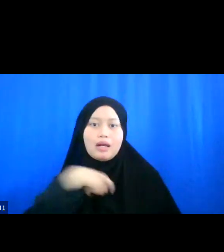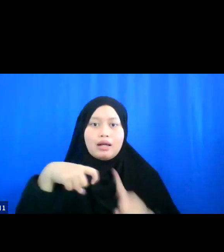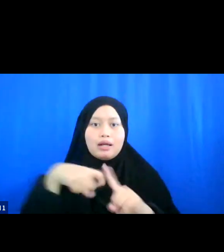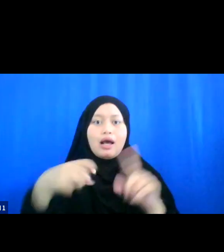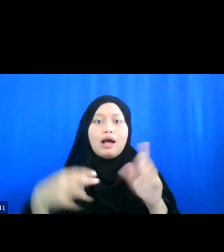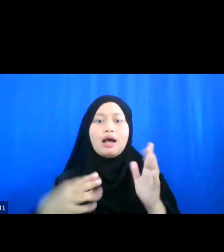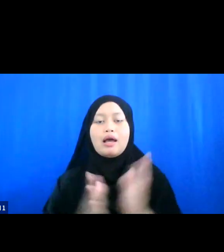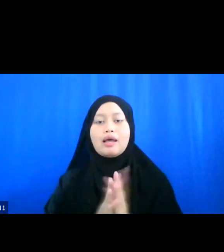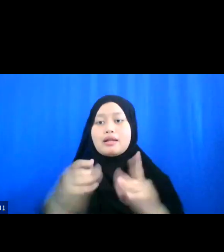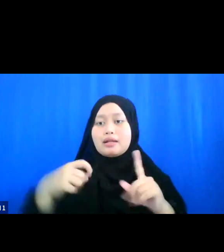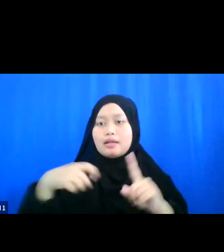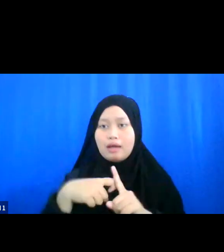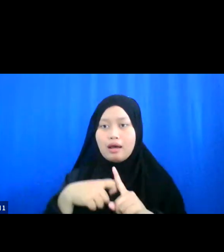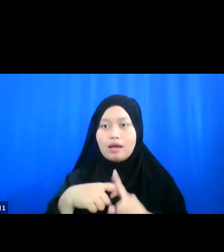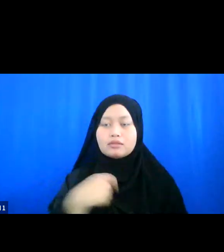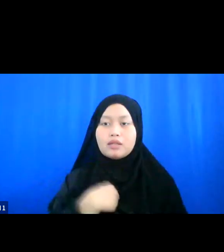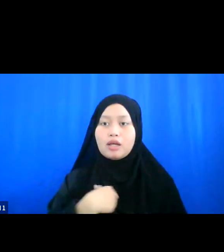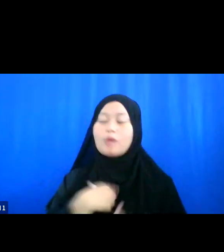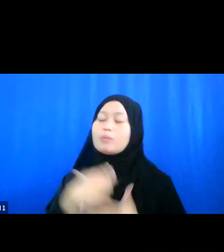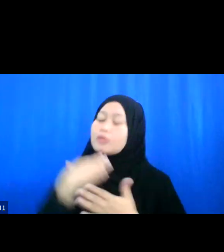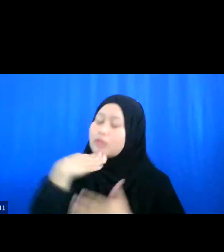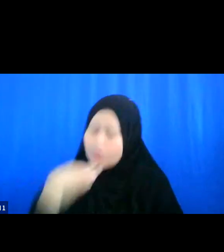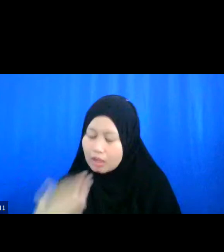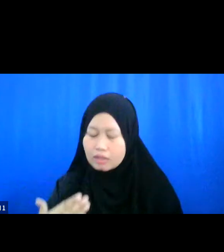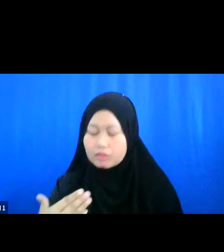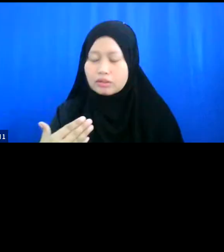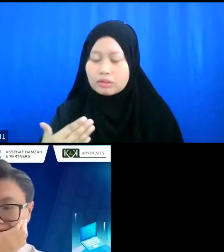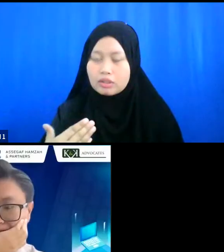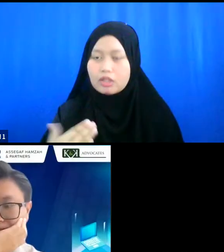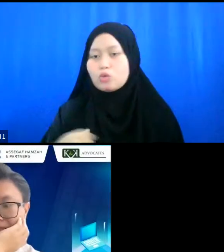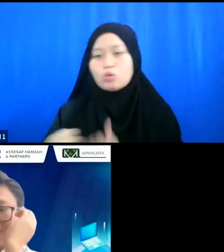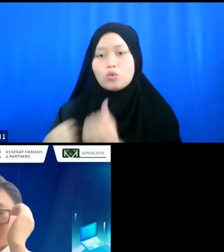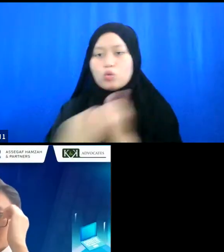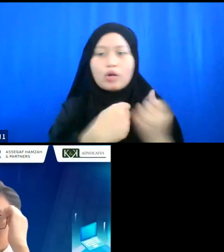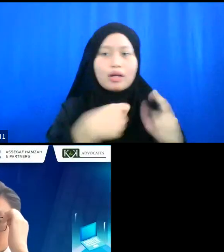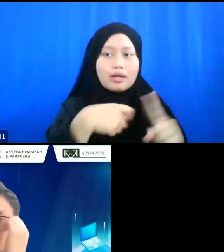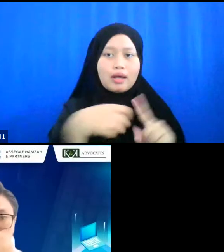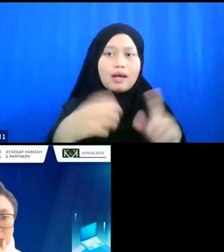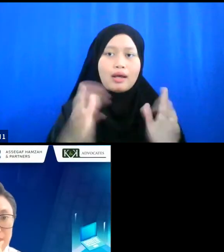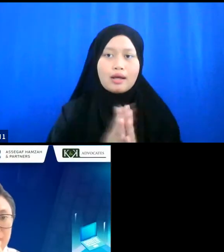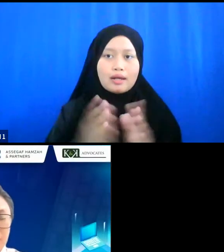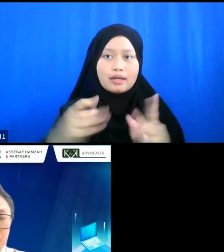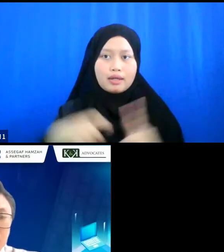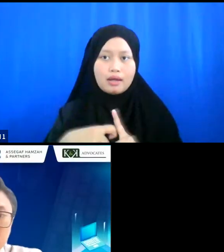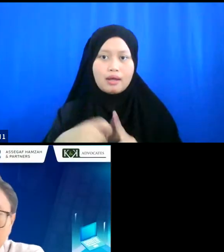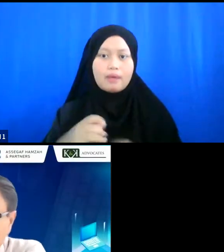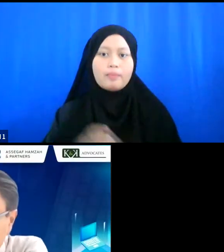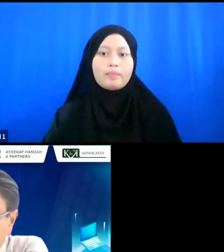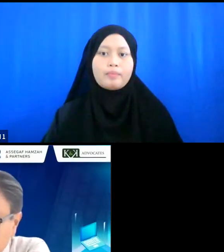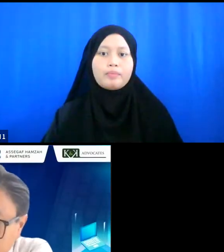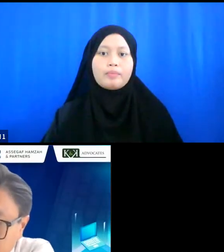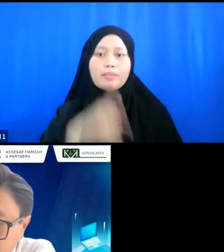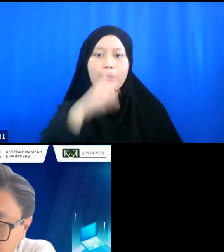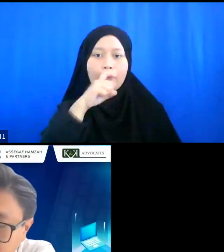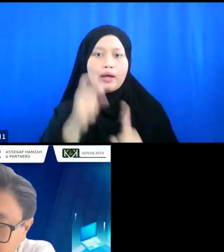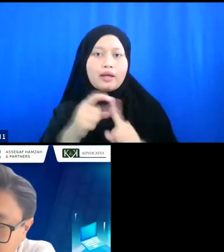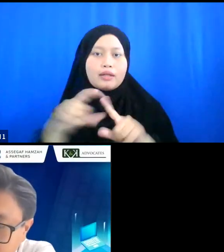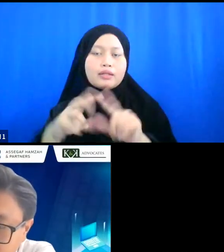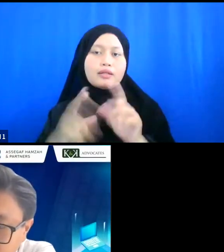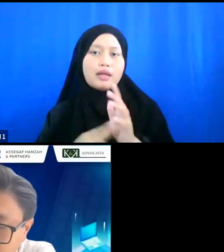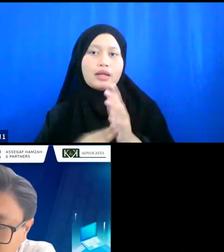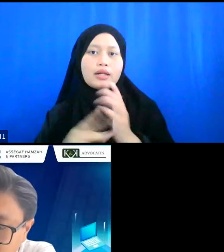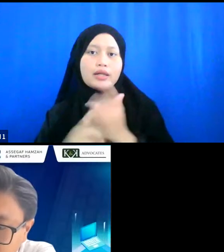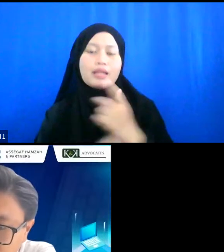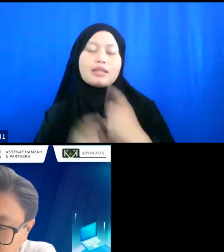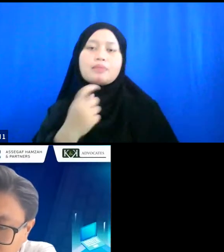sekali atas dukungan kea tokek untuk webinar ini Hai praktis Ris beliau adalah transaksi komersial Hype